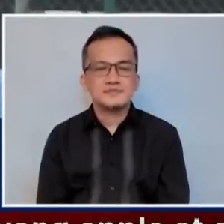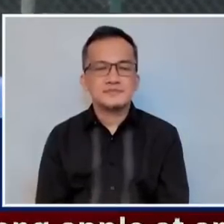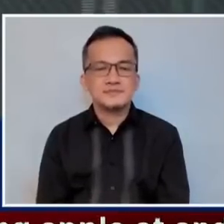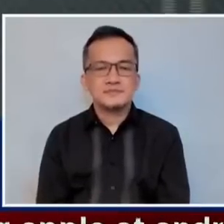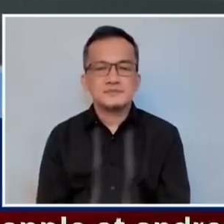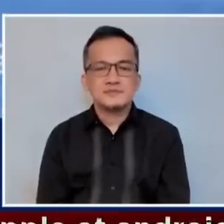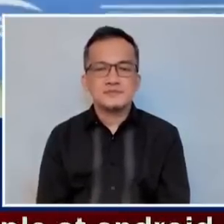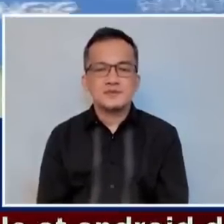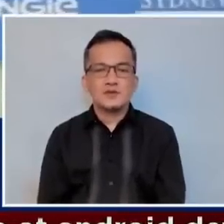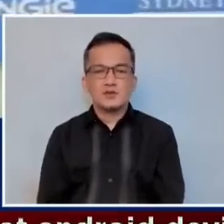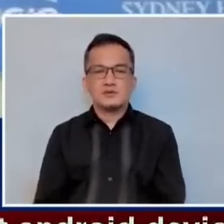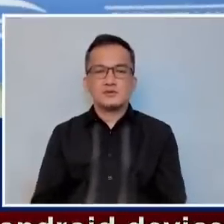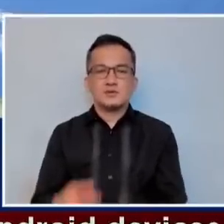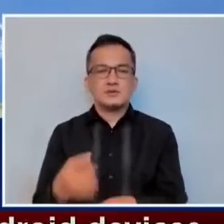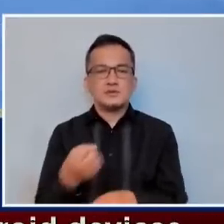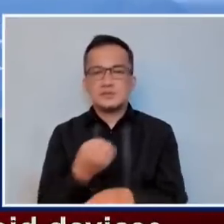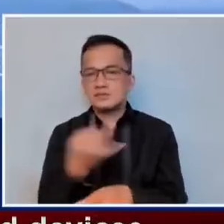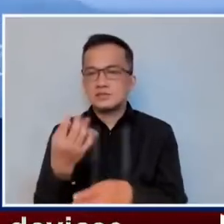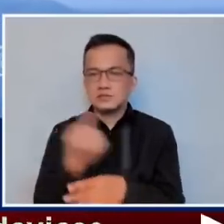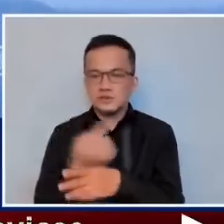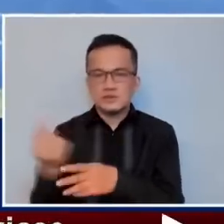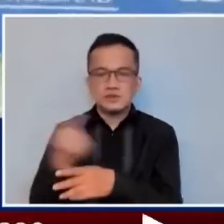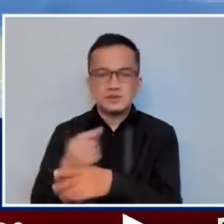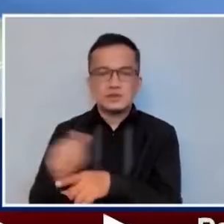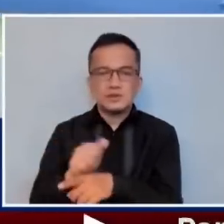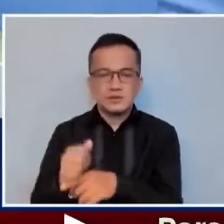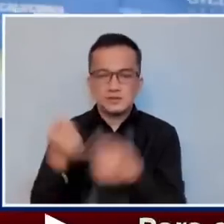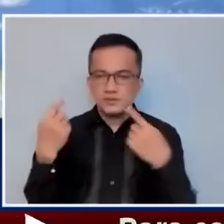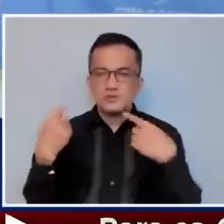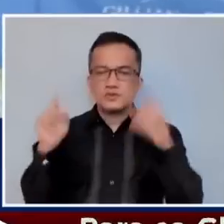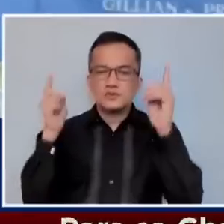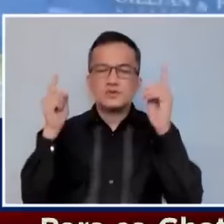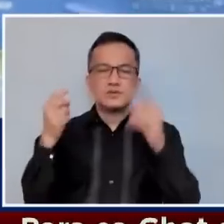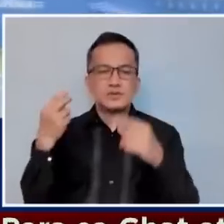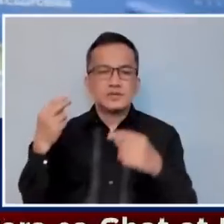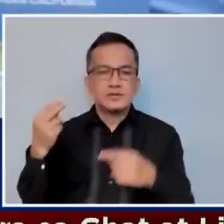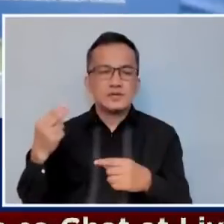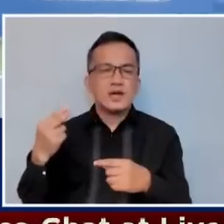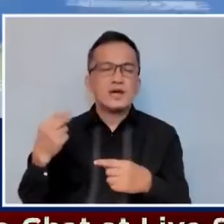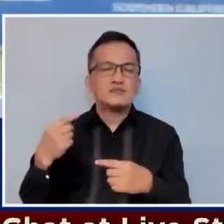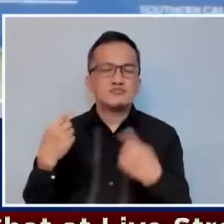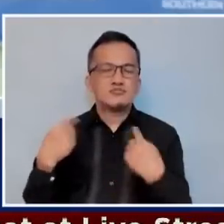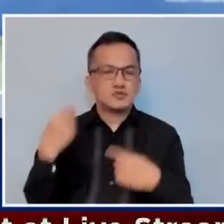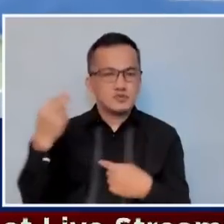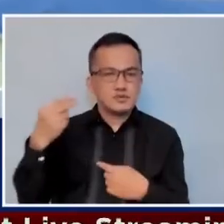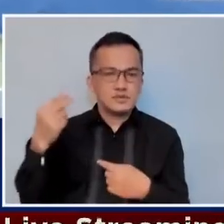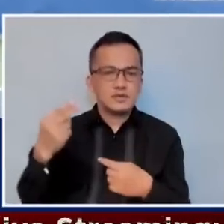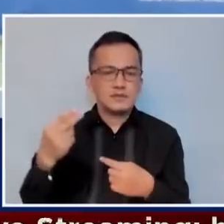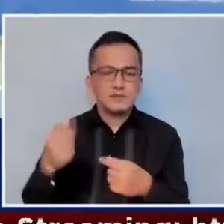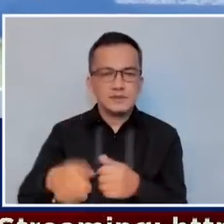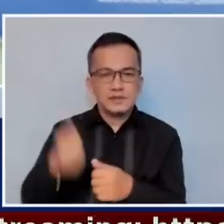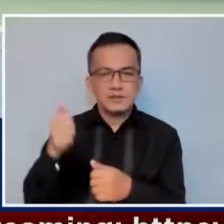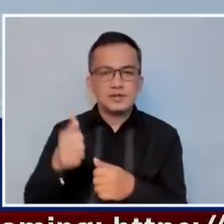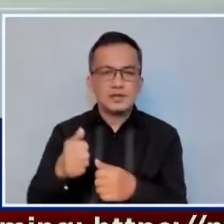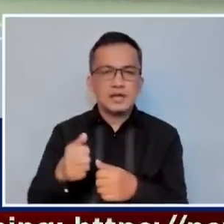Ilang linggo matapos ang makasaysayang tagumpay sa US Open Junior Girls Championship, humata muli sa hardcourt si Alex Ayala sa Women's